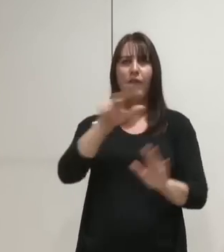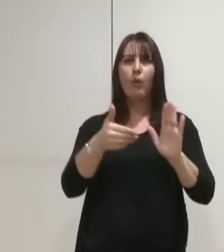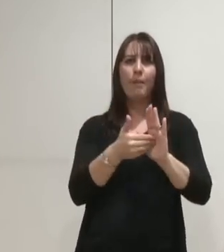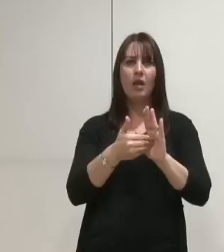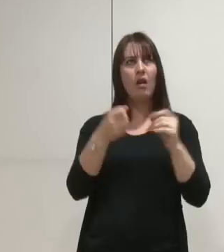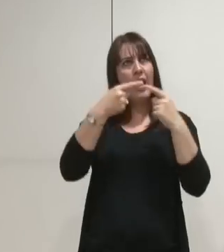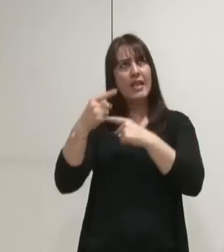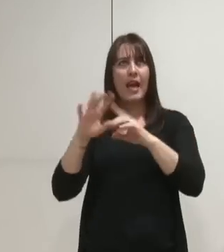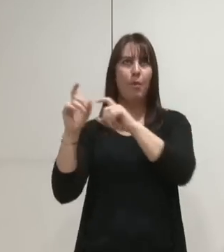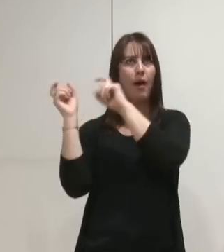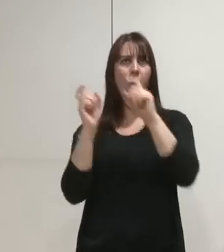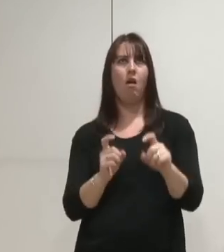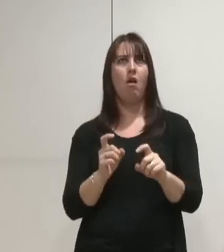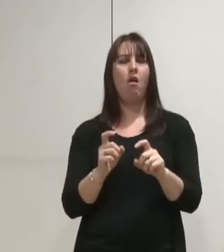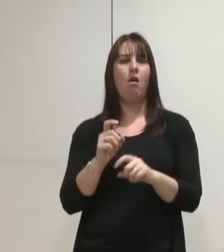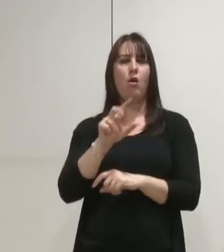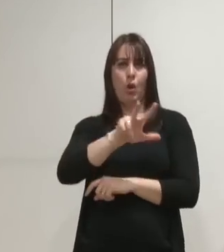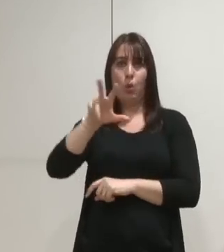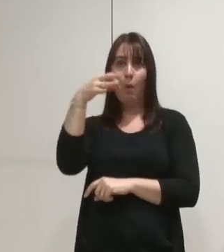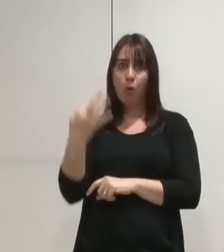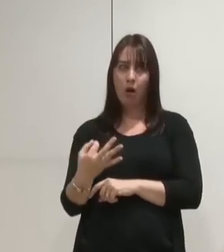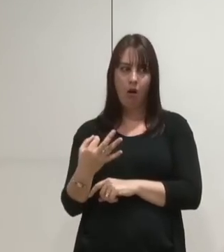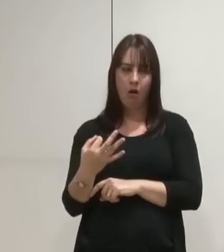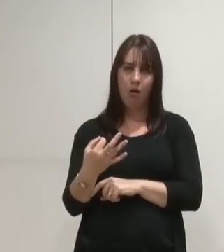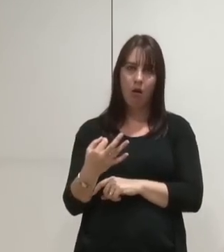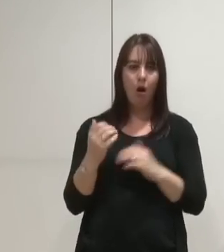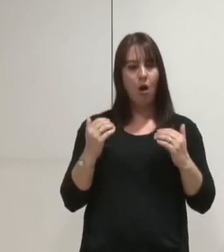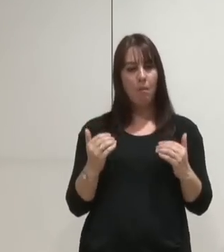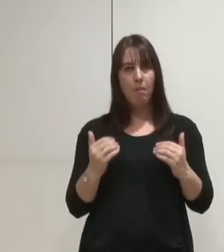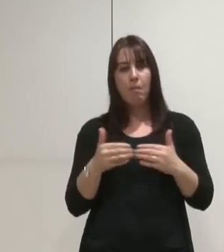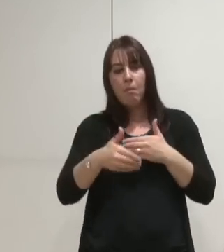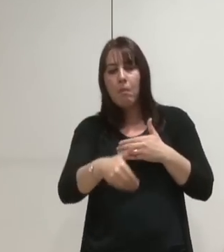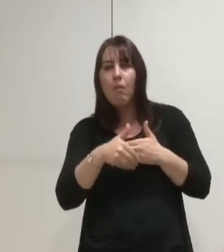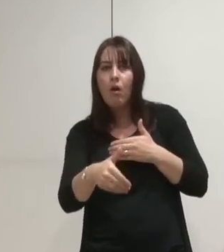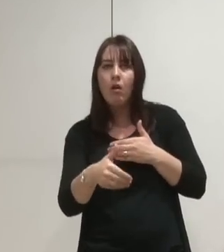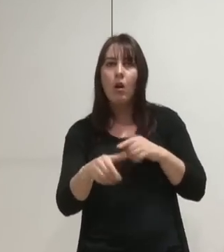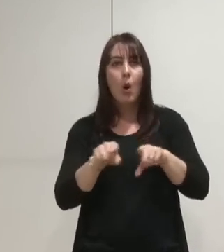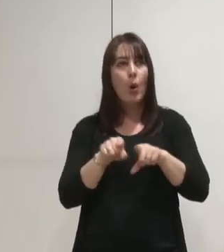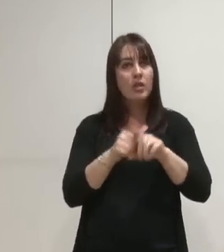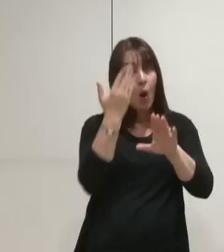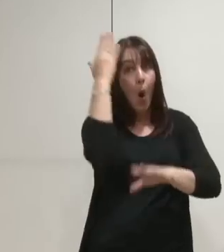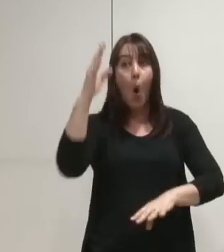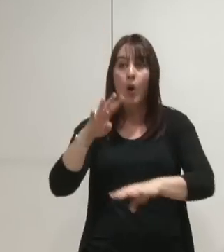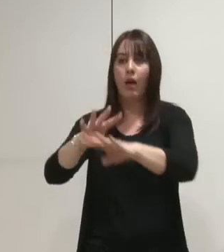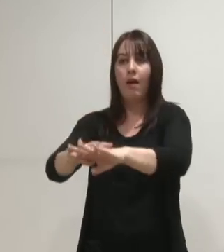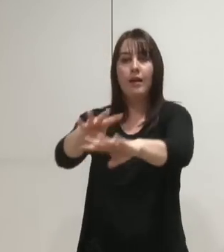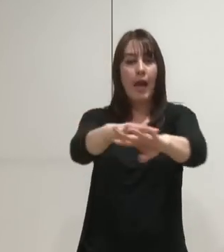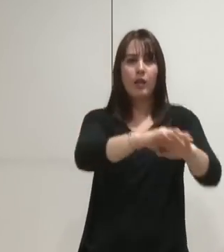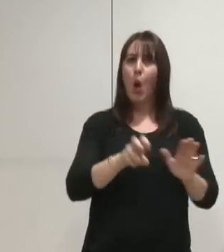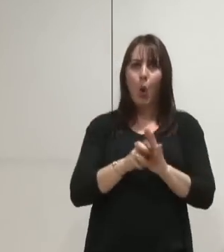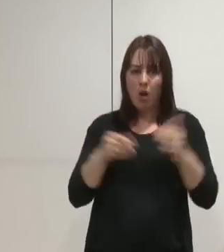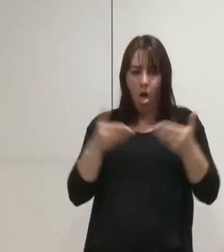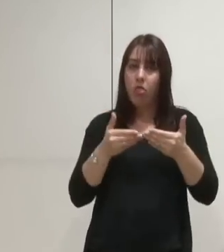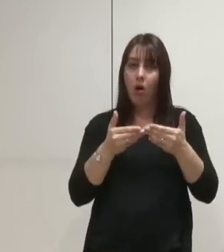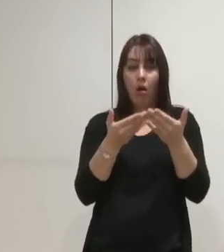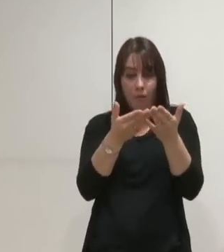% des habitants qui vont être concernés à moyen constant et pour pouvoir redistribuer sur d'autres quartiers qu'à Grenoble